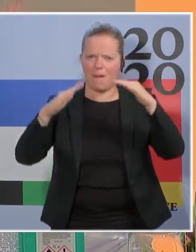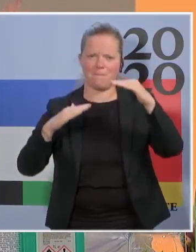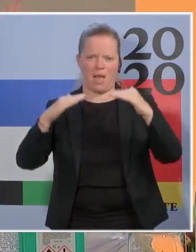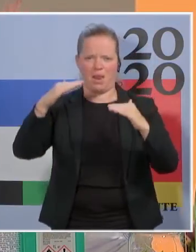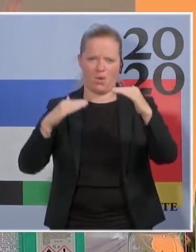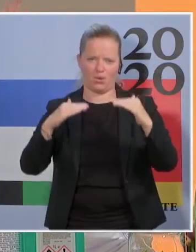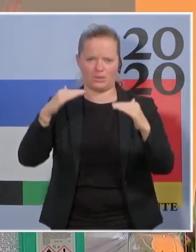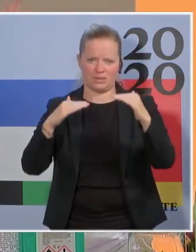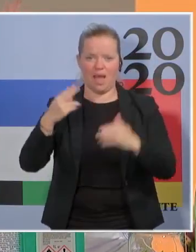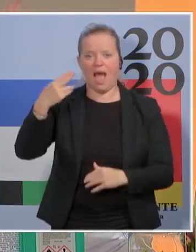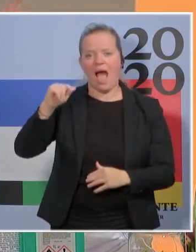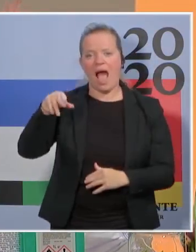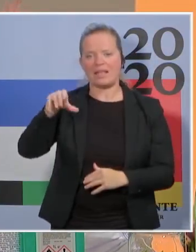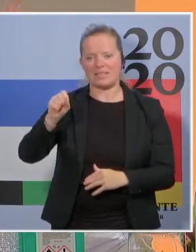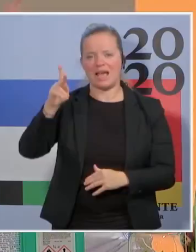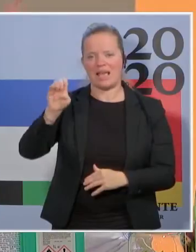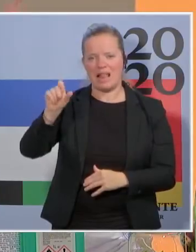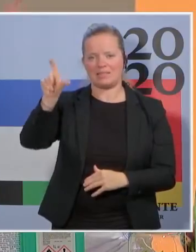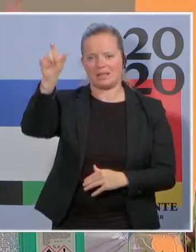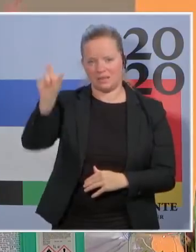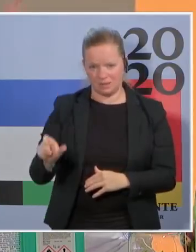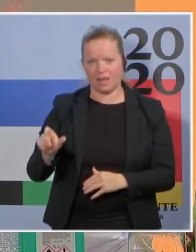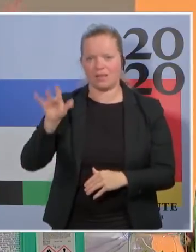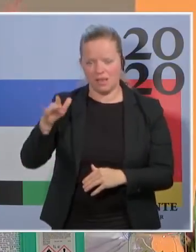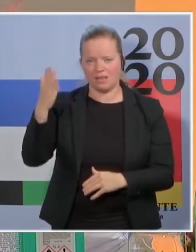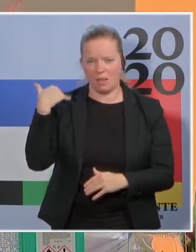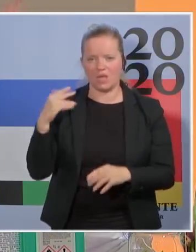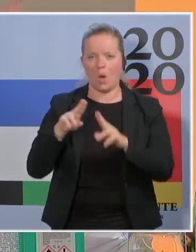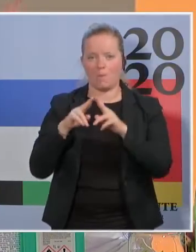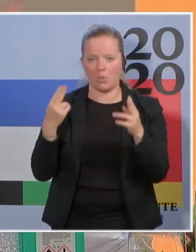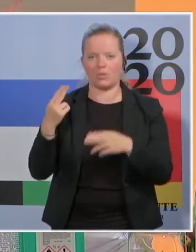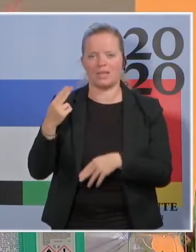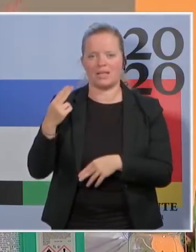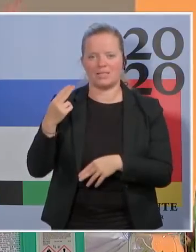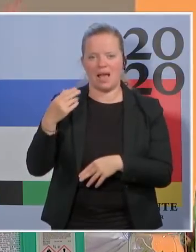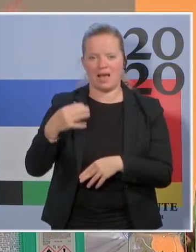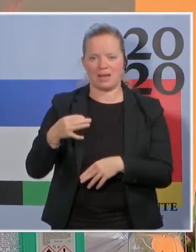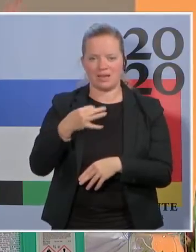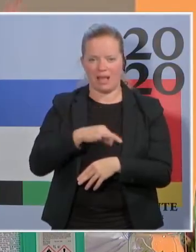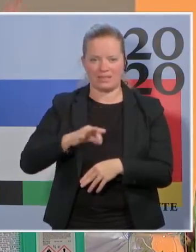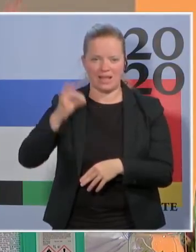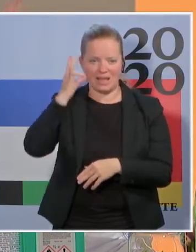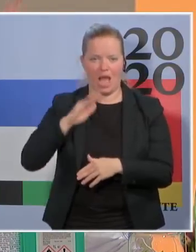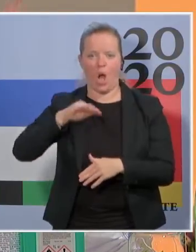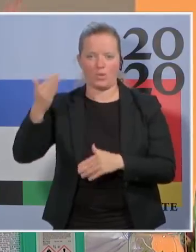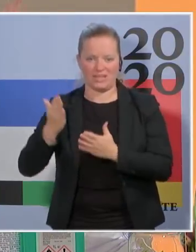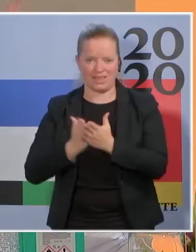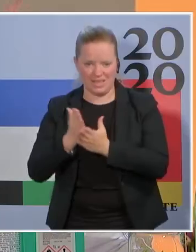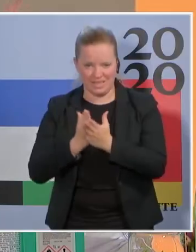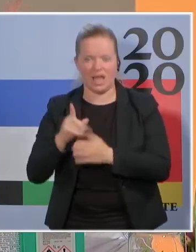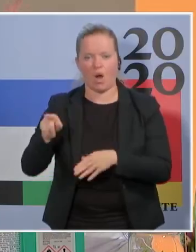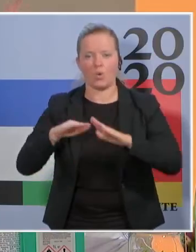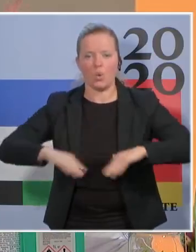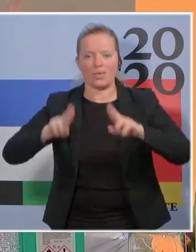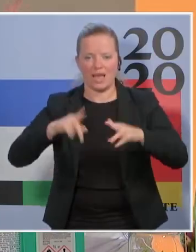war Hans Kelsen, der den auch schon von der Bundeskanzlerin aus der Dienst angesprochenen Grundrechtskatalog angesprochen